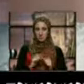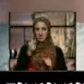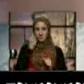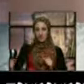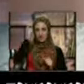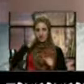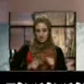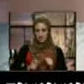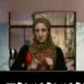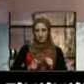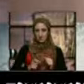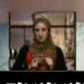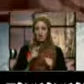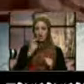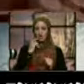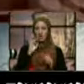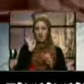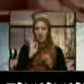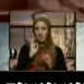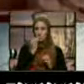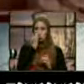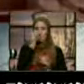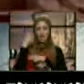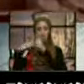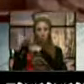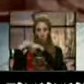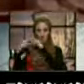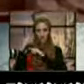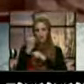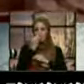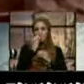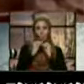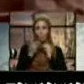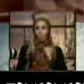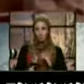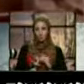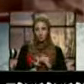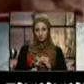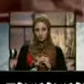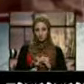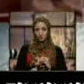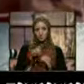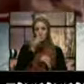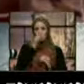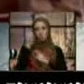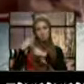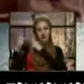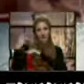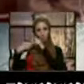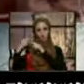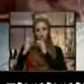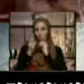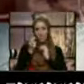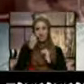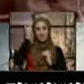الإنسان بين خوارق العادات والعادات. نعم. يعني لنا عادات معينة